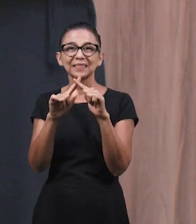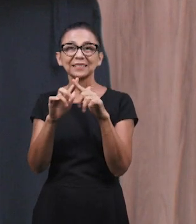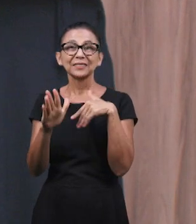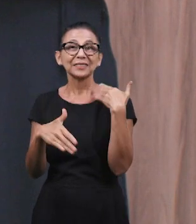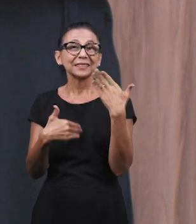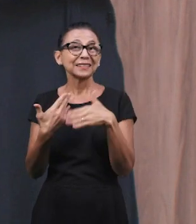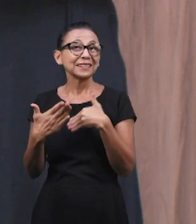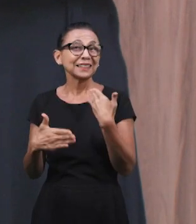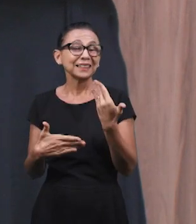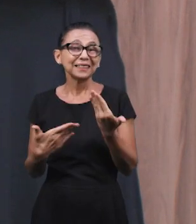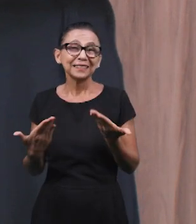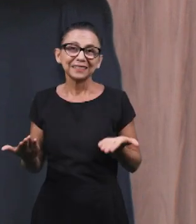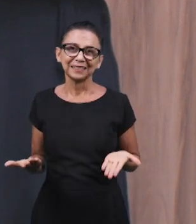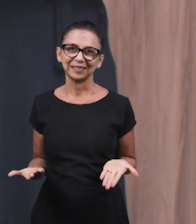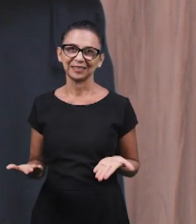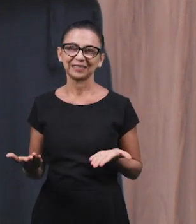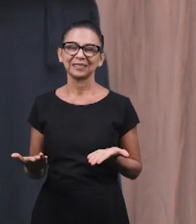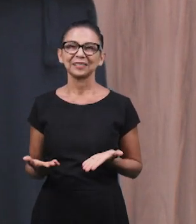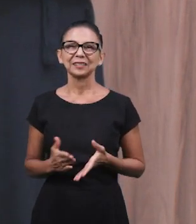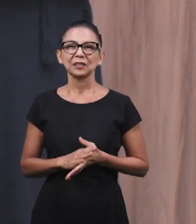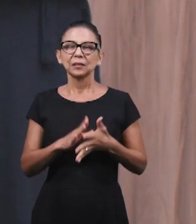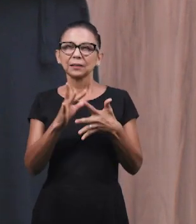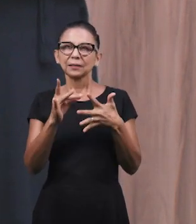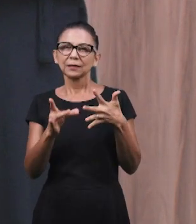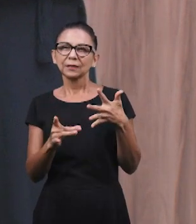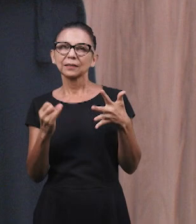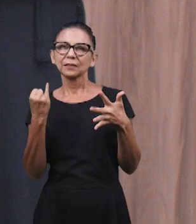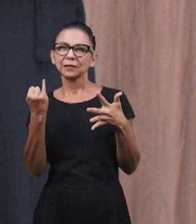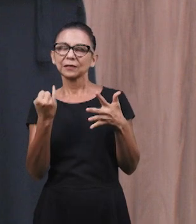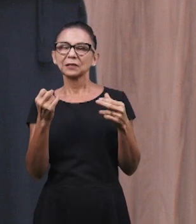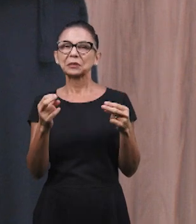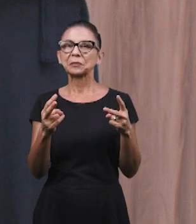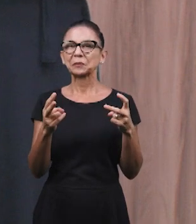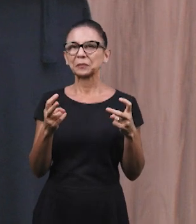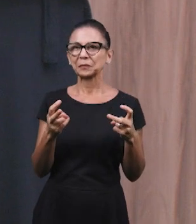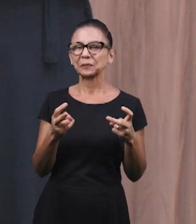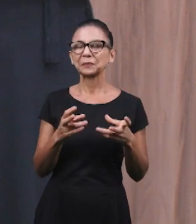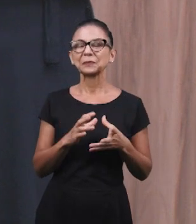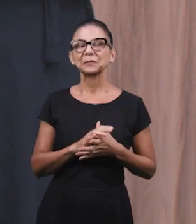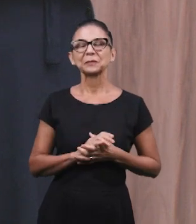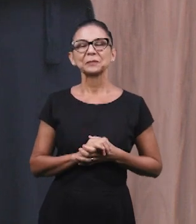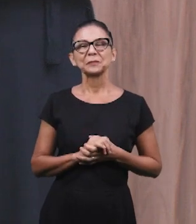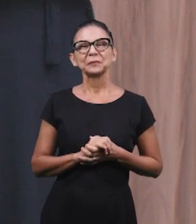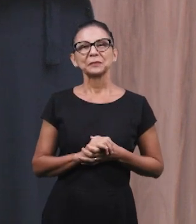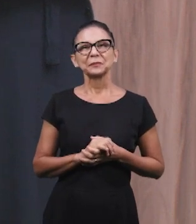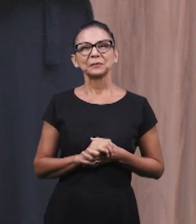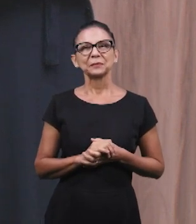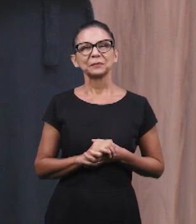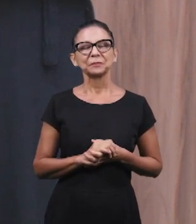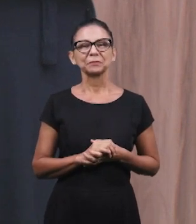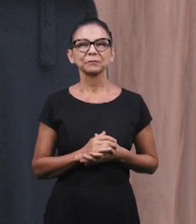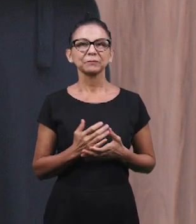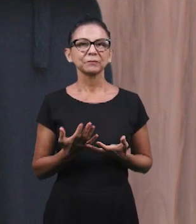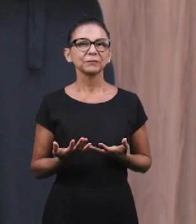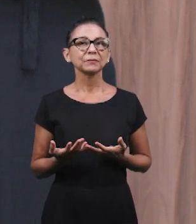une joie pour la famille. Donc nous devons observer les détails et aussi observer